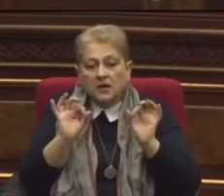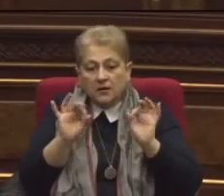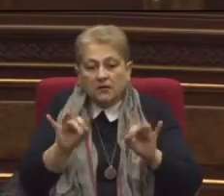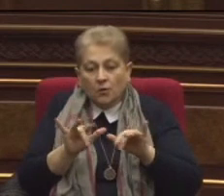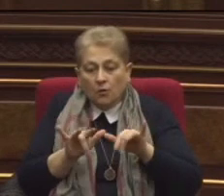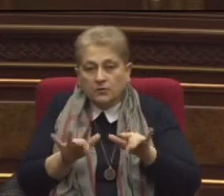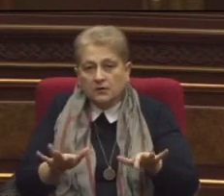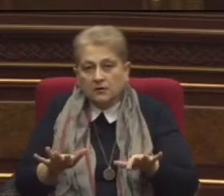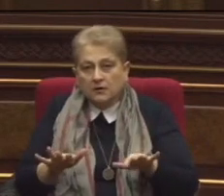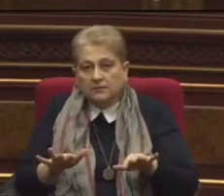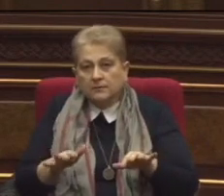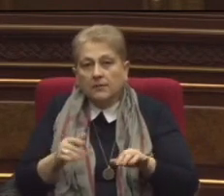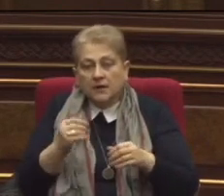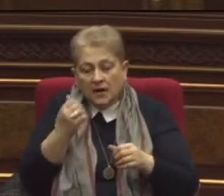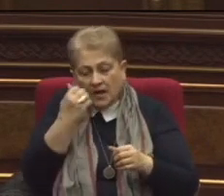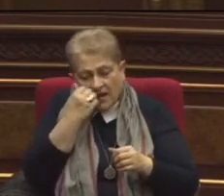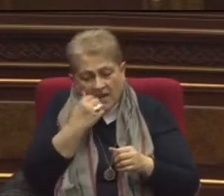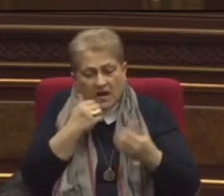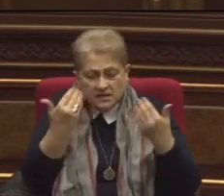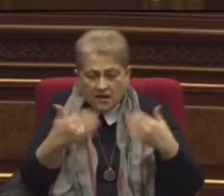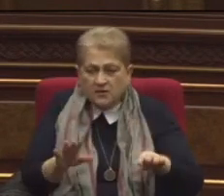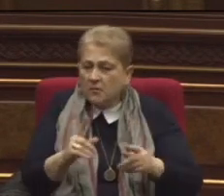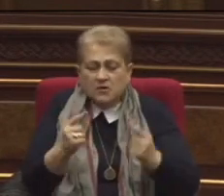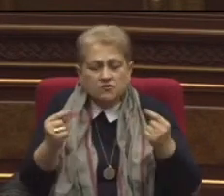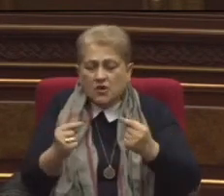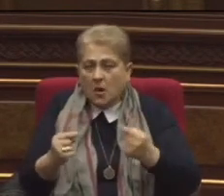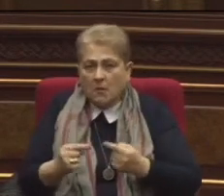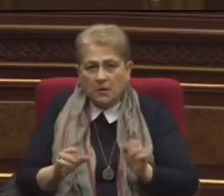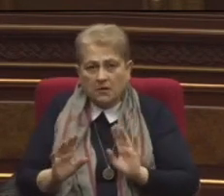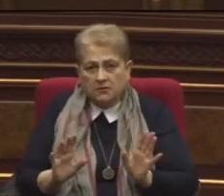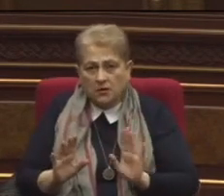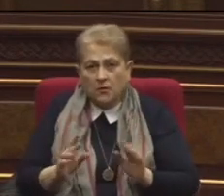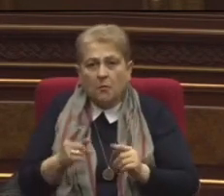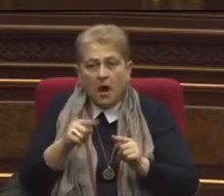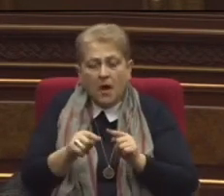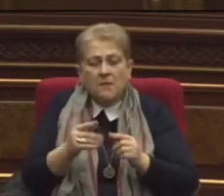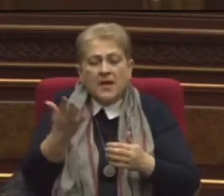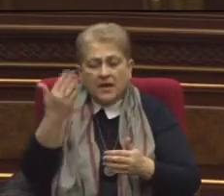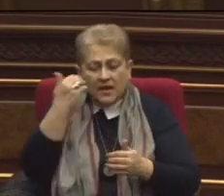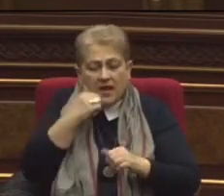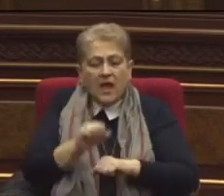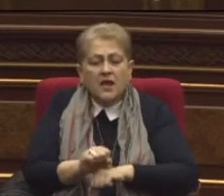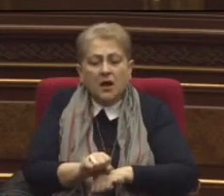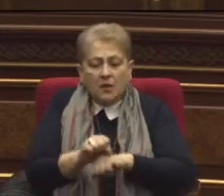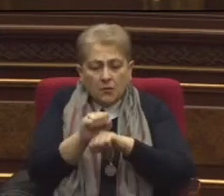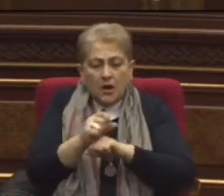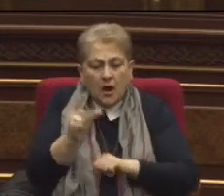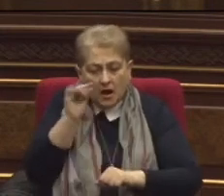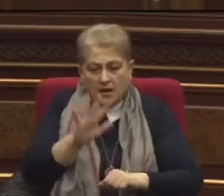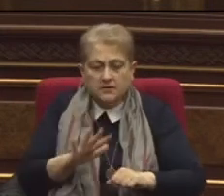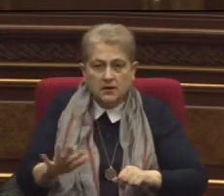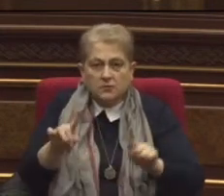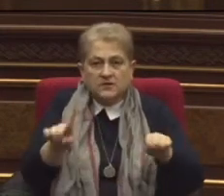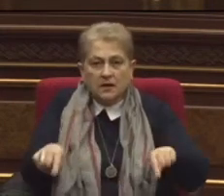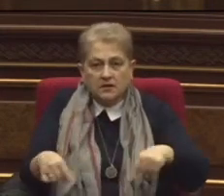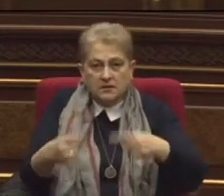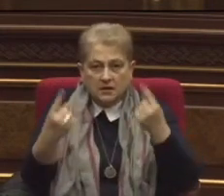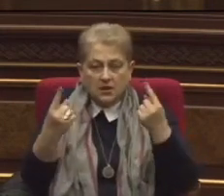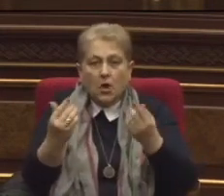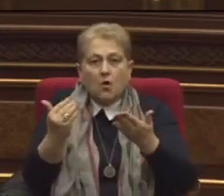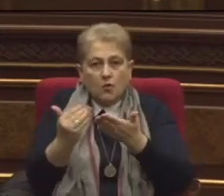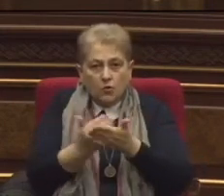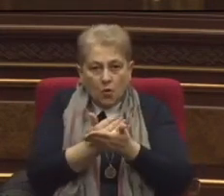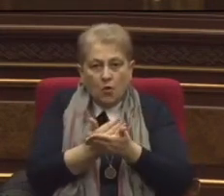գործիք, հնացած է և չի համապատասխանում արդեն հետ հեղափոխական Հայաստանում ստեղծված